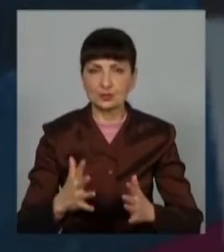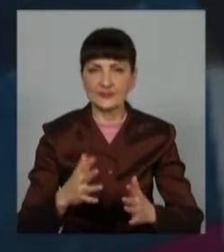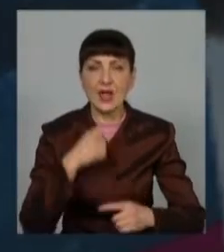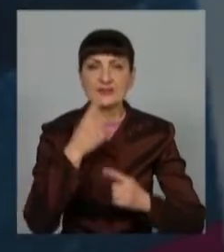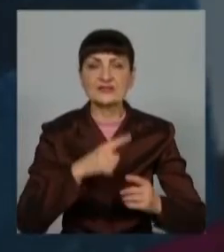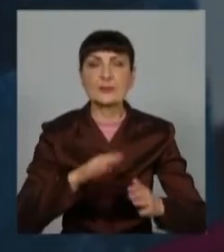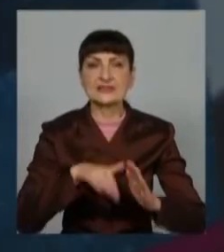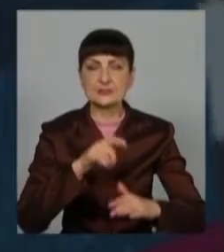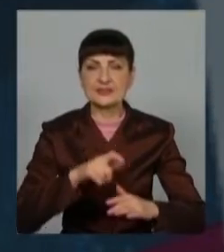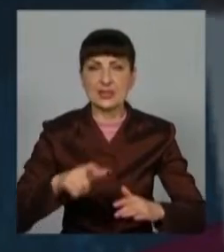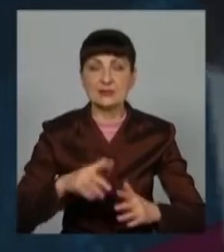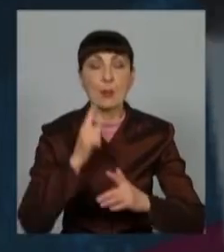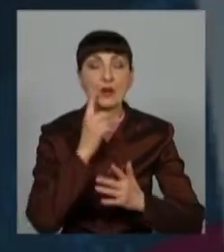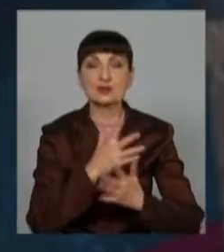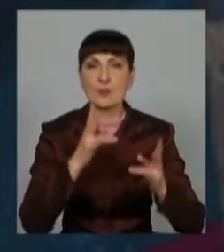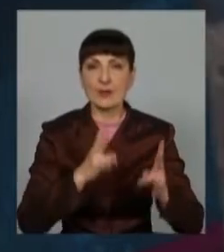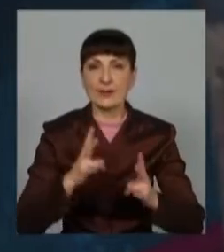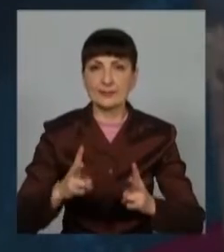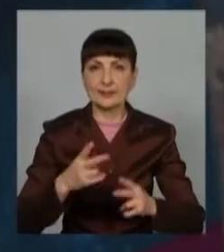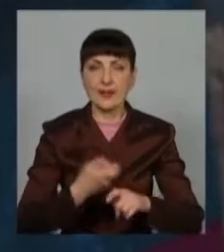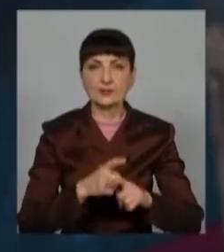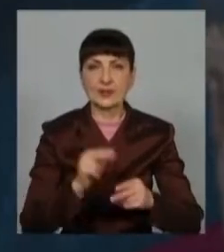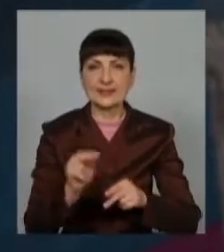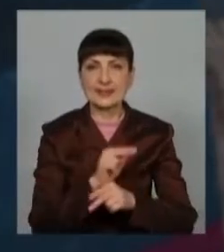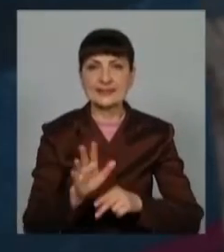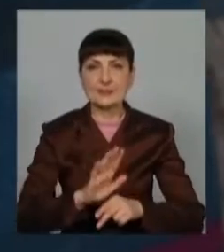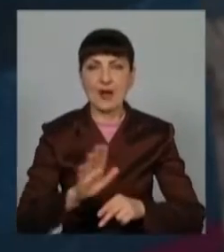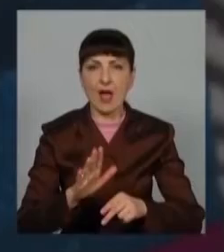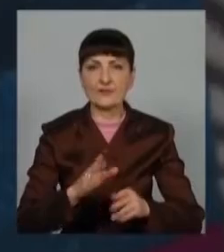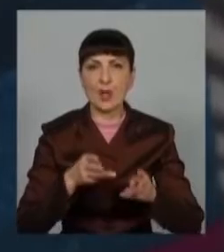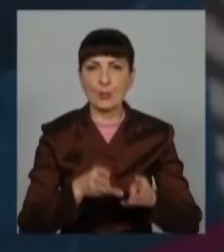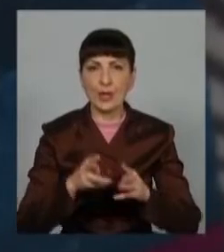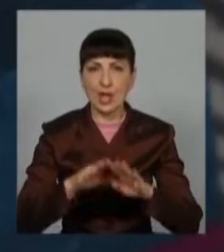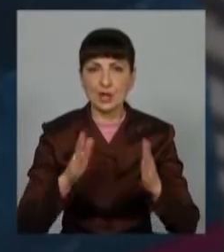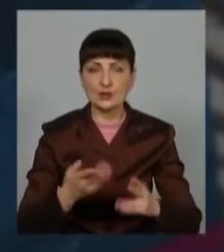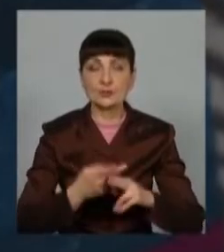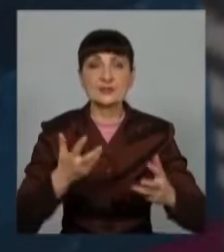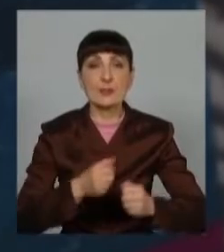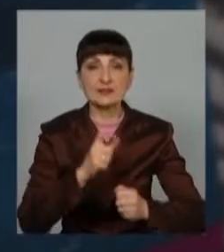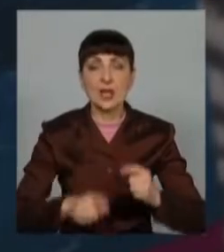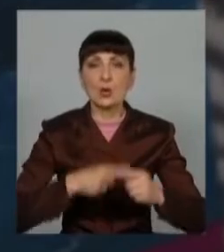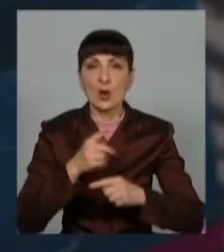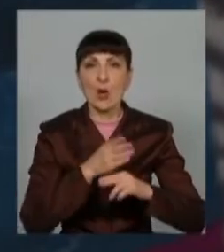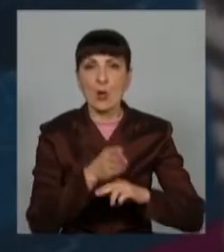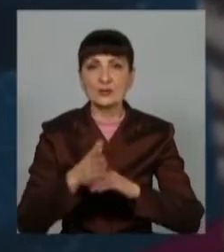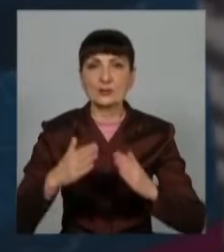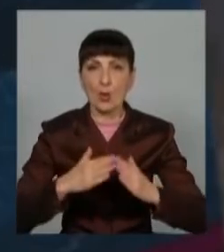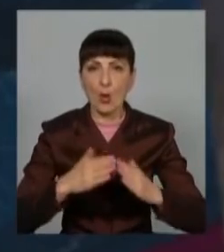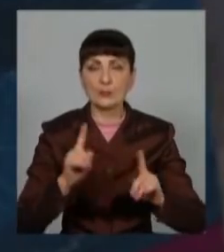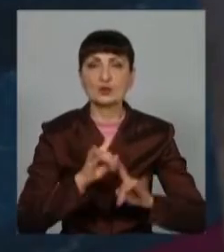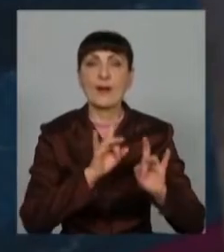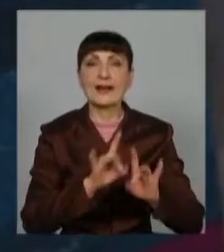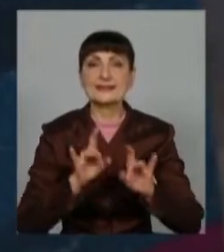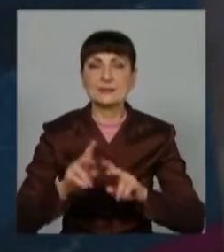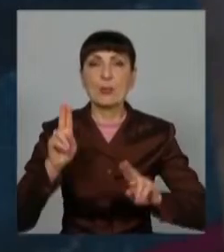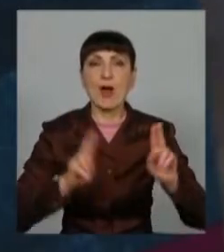словам специалистов, большинство ЧП происходят из-за неисправных печей. Поэтому спасатели регулярно ходят по домам жителей, чтобы